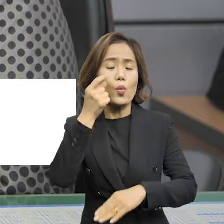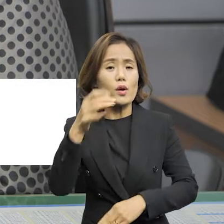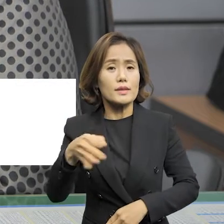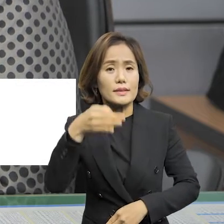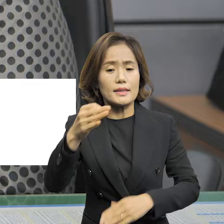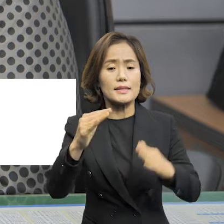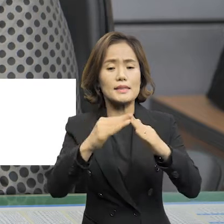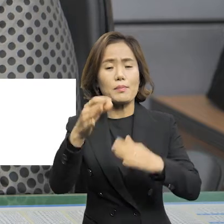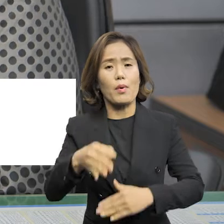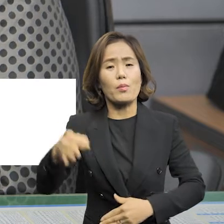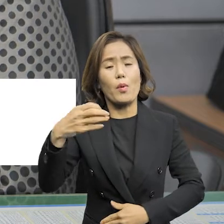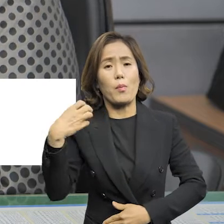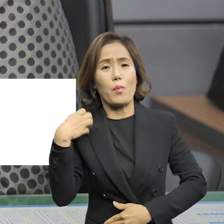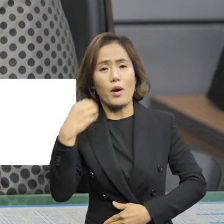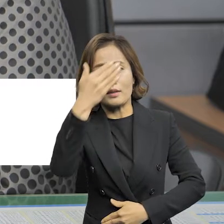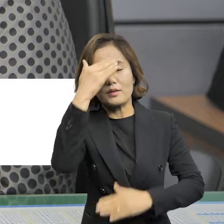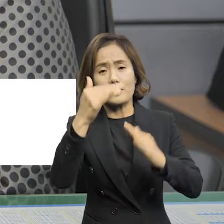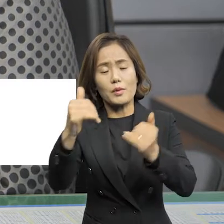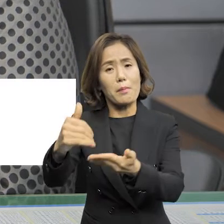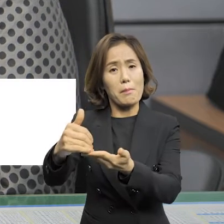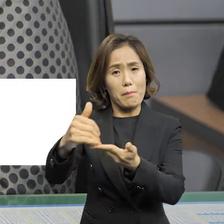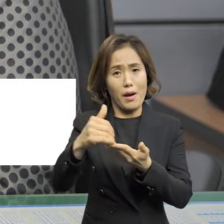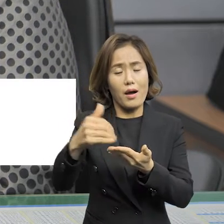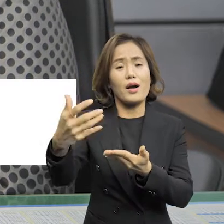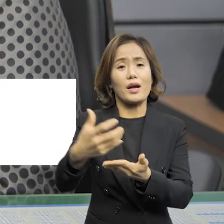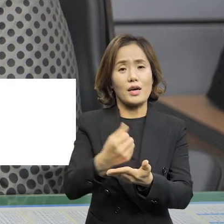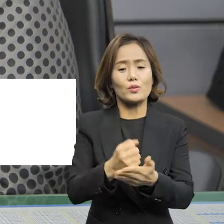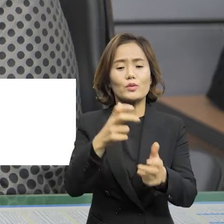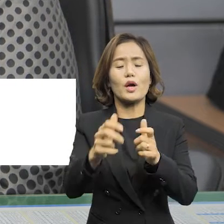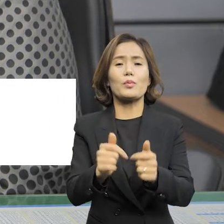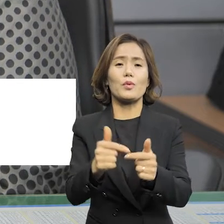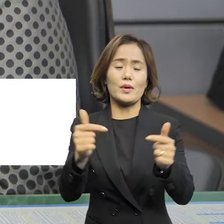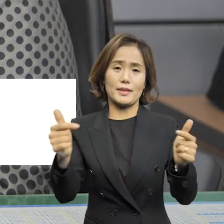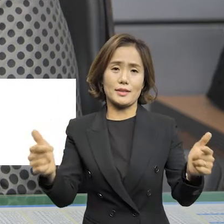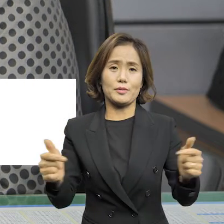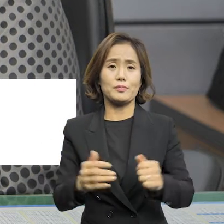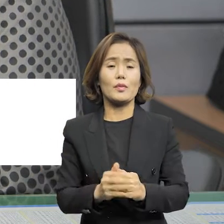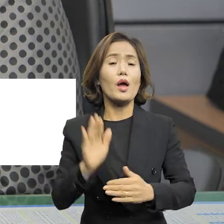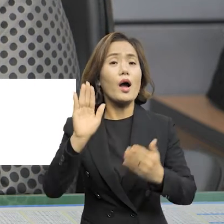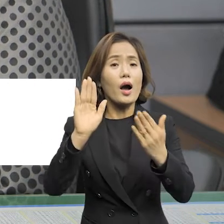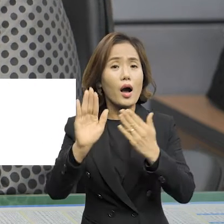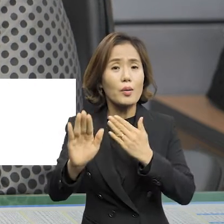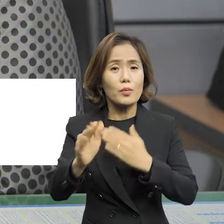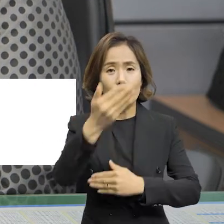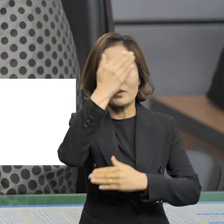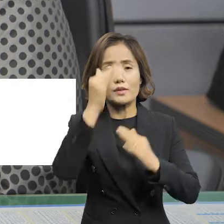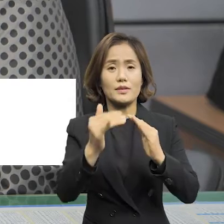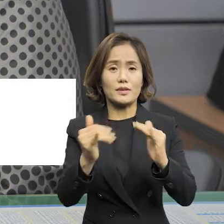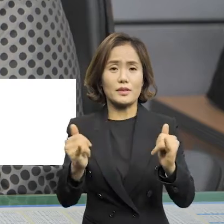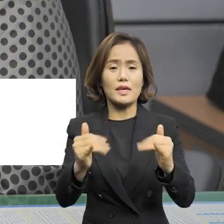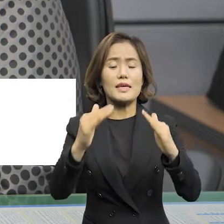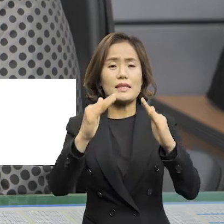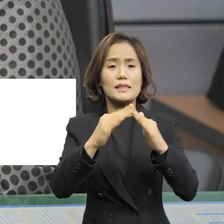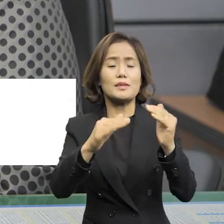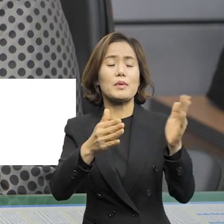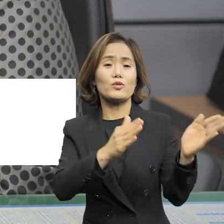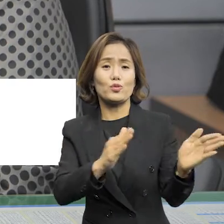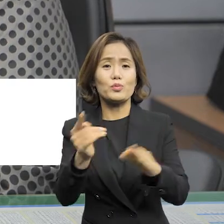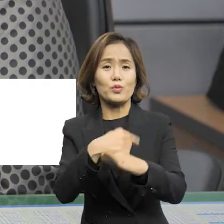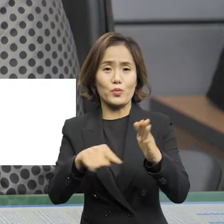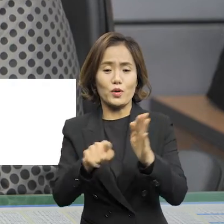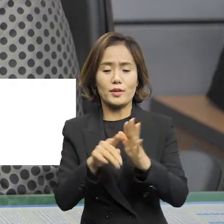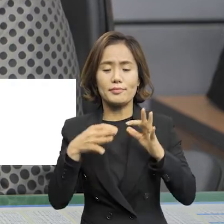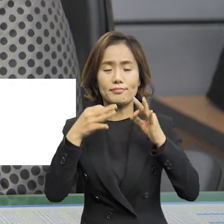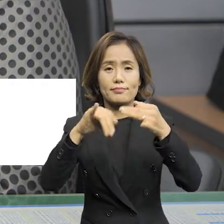집값 상승으로 힘들어하는 청년들의 의견을 적극 반영하여 사업을 확대하였습니다. 앞으로도 청년들의 주거 기반을 강화하기